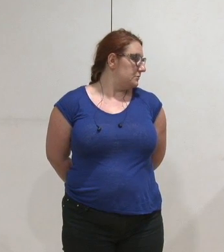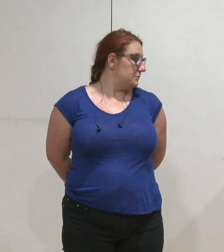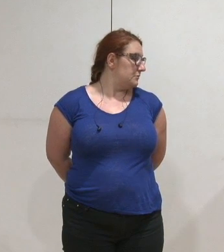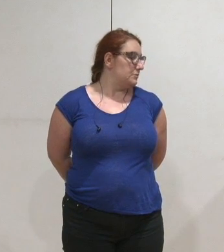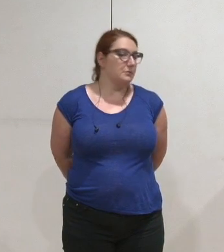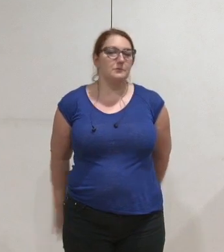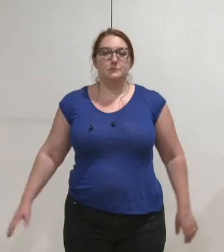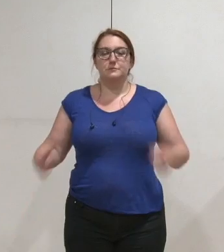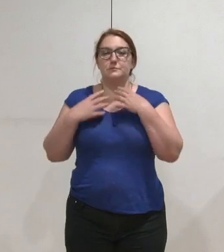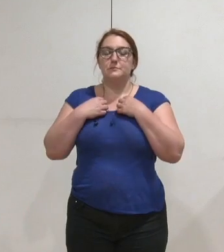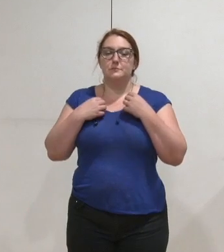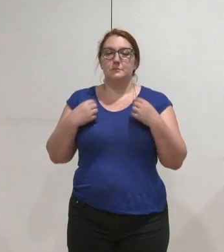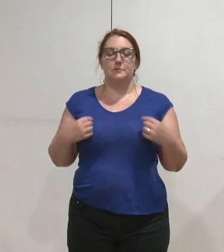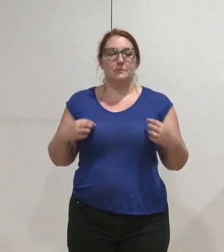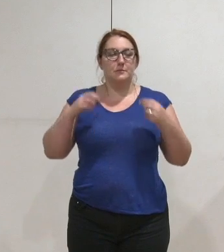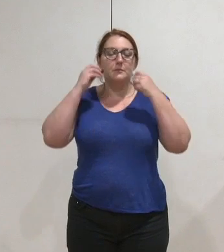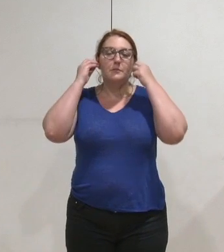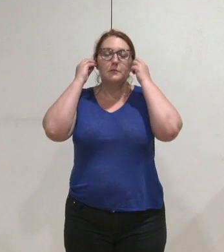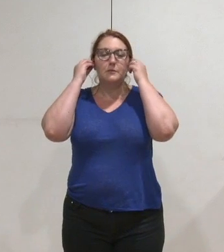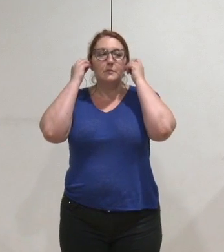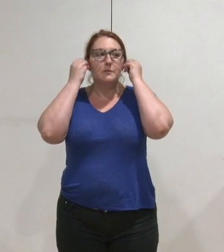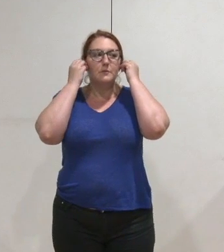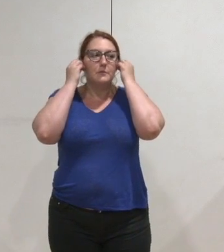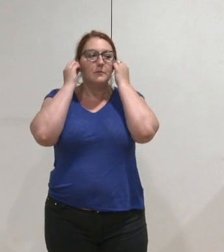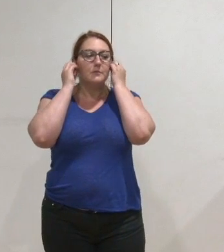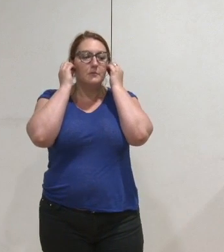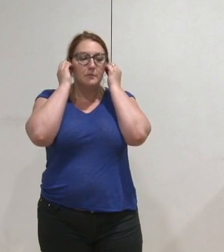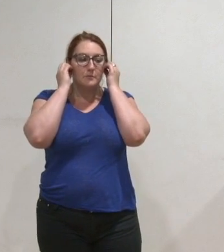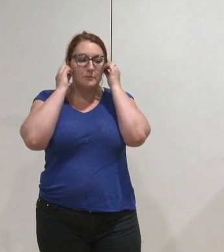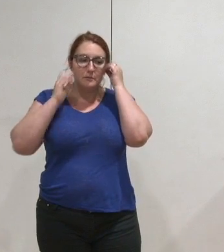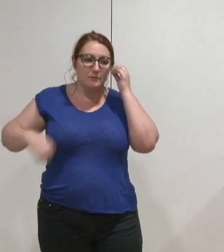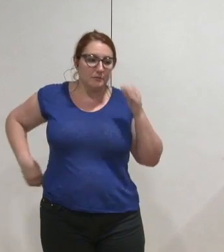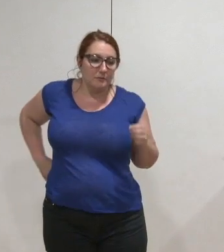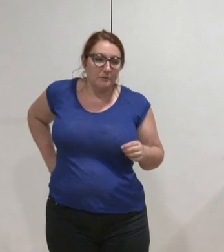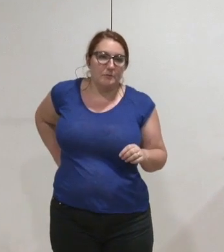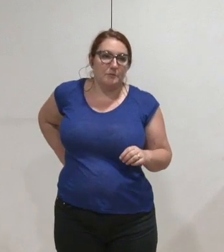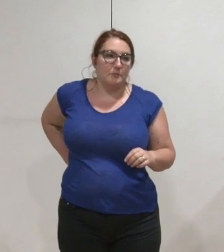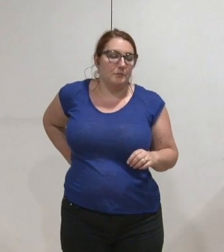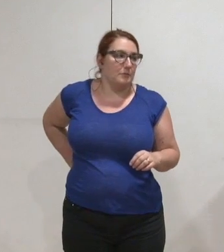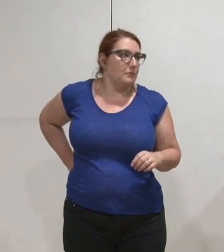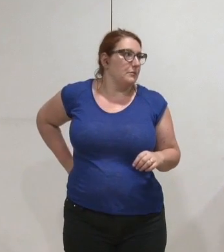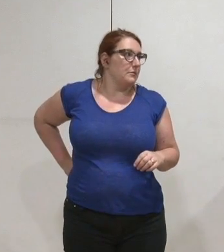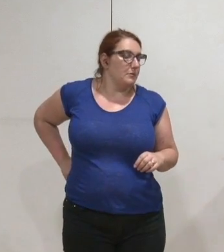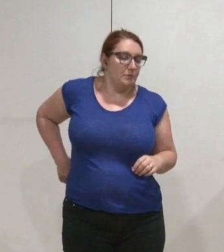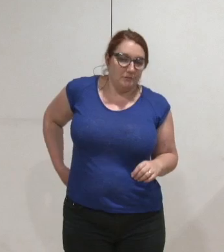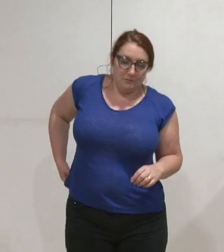allez merveilleux on peut reprendre la procédure de vote est finie donc on va laisser nos deux